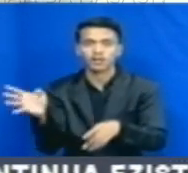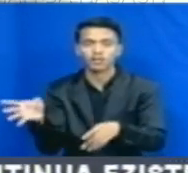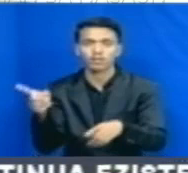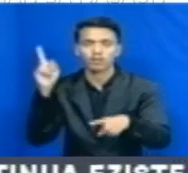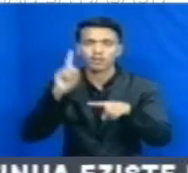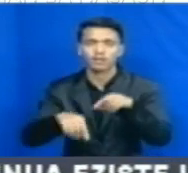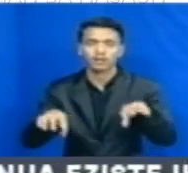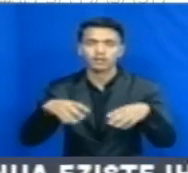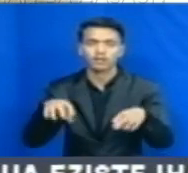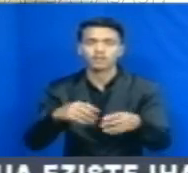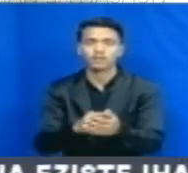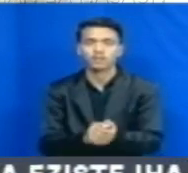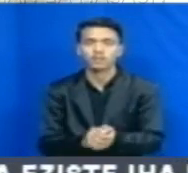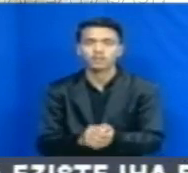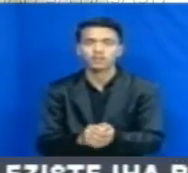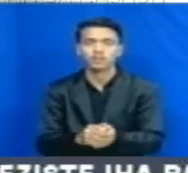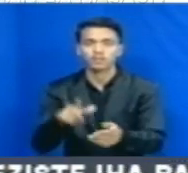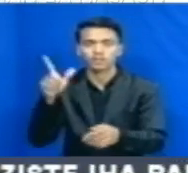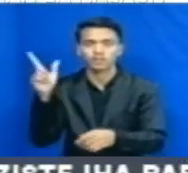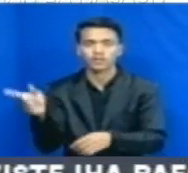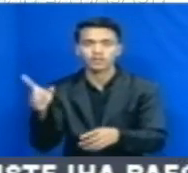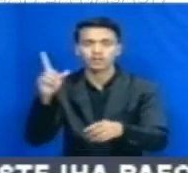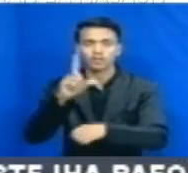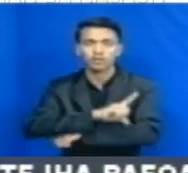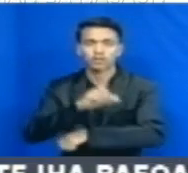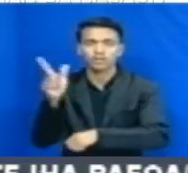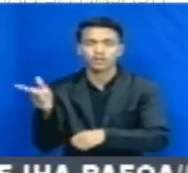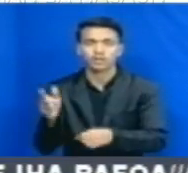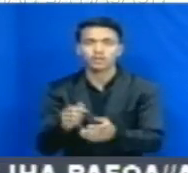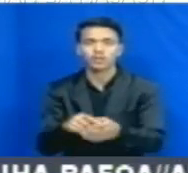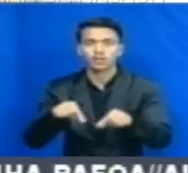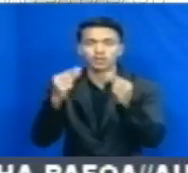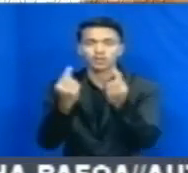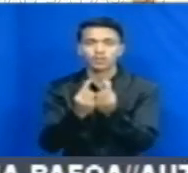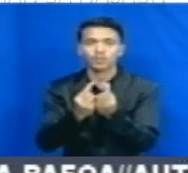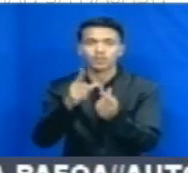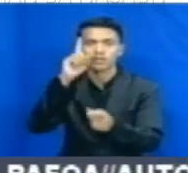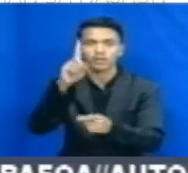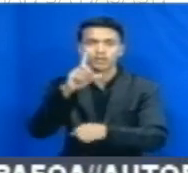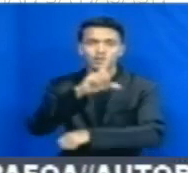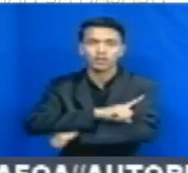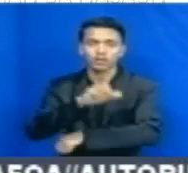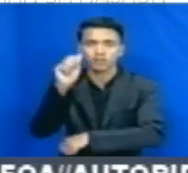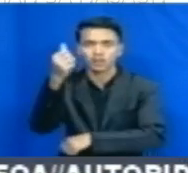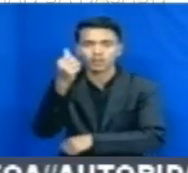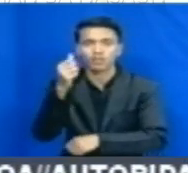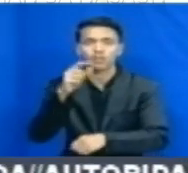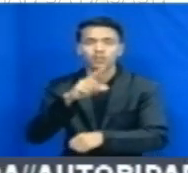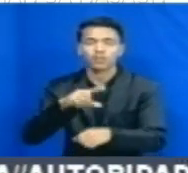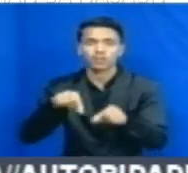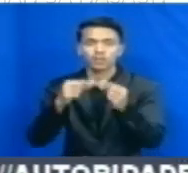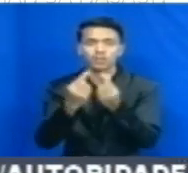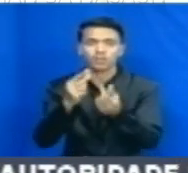dias emahat nulu servis ba 20 dias significa grupo ida 10 dias grupo ida 10 dias para completa